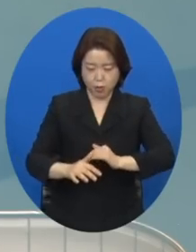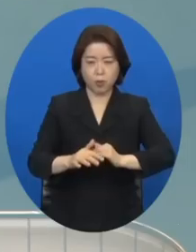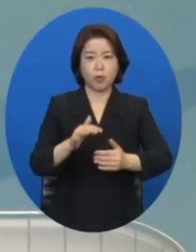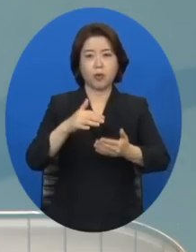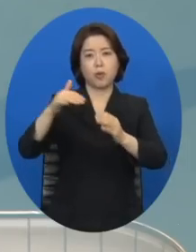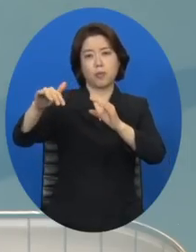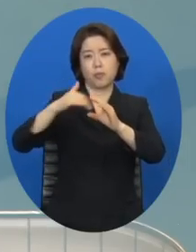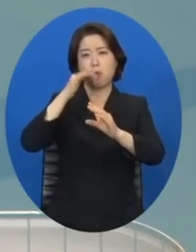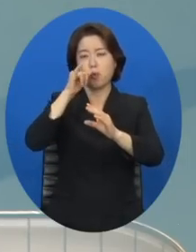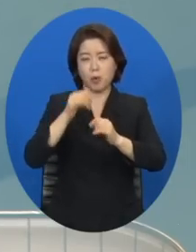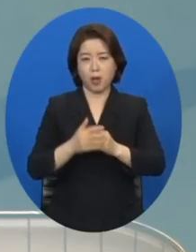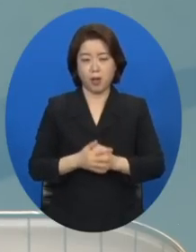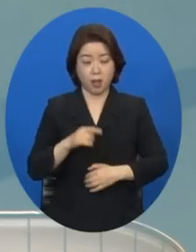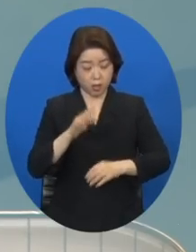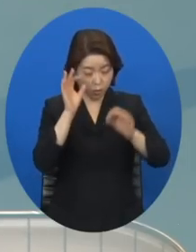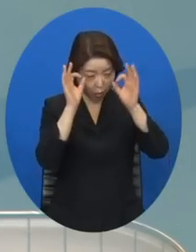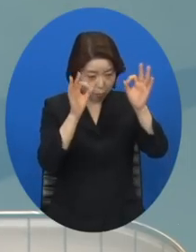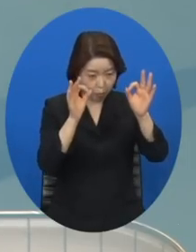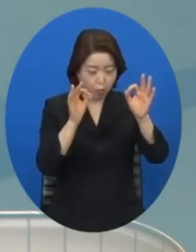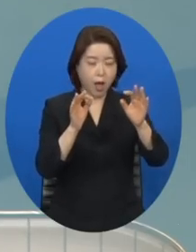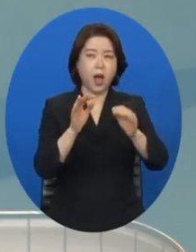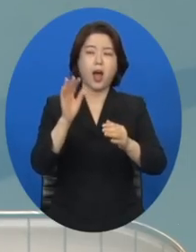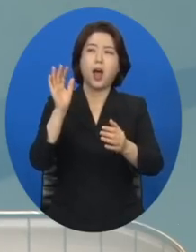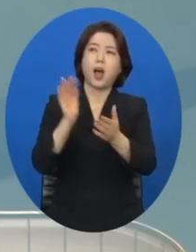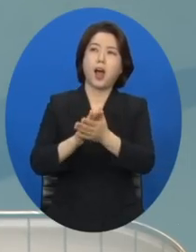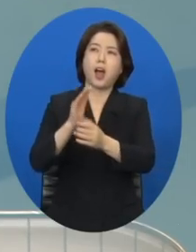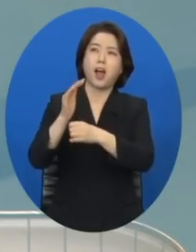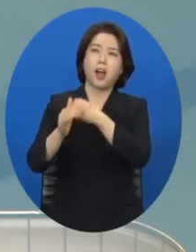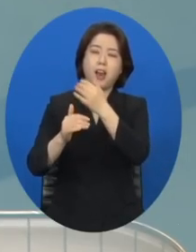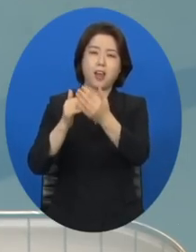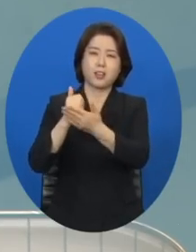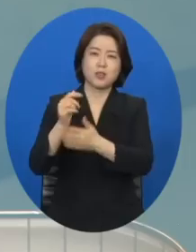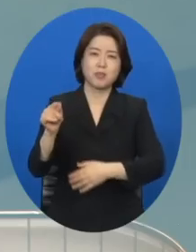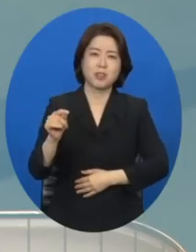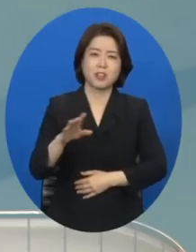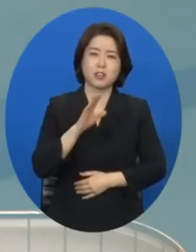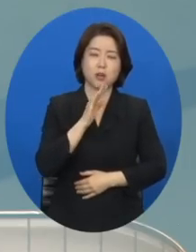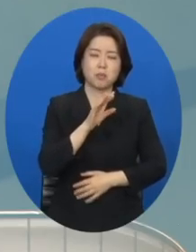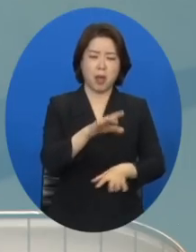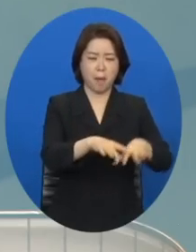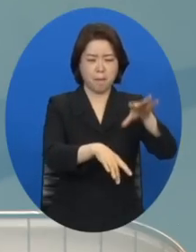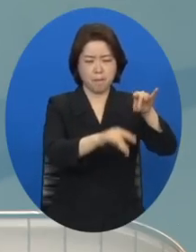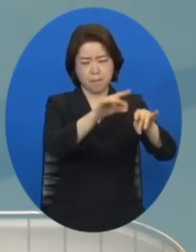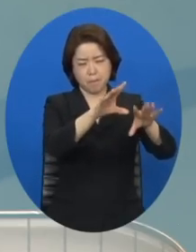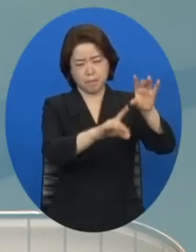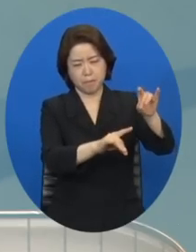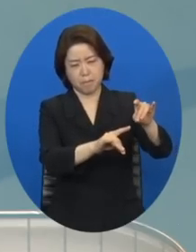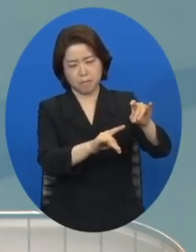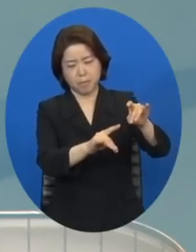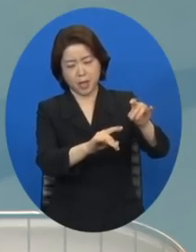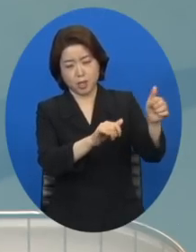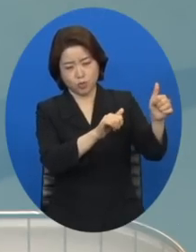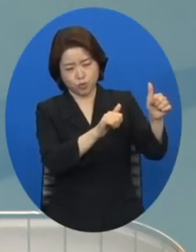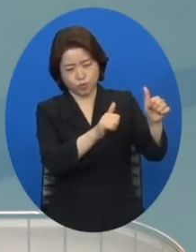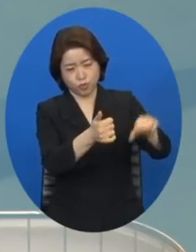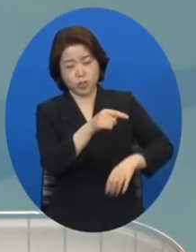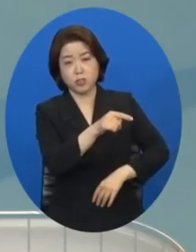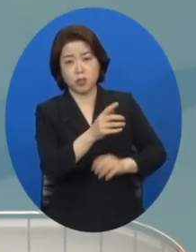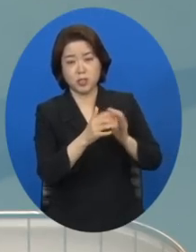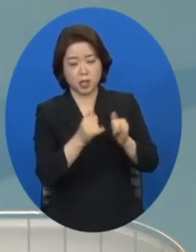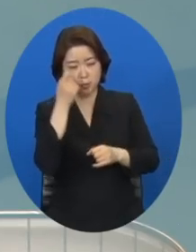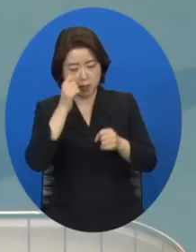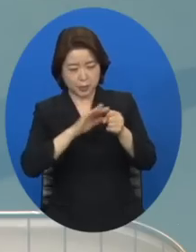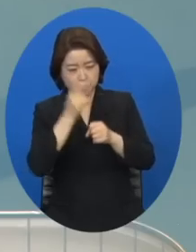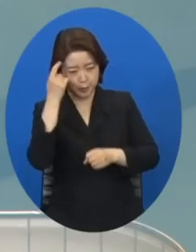제가 그 이야기를 보면서 하나님께서 정말 말라 비틀어져 가던이 분을 긍휼히 여겨 주셔서